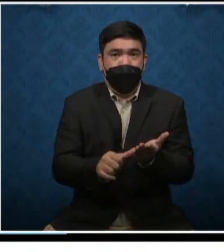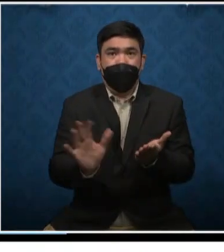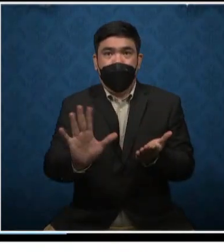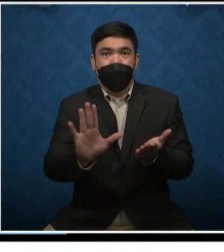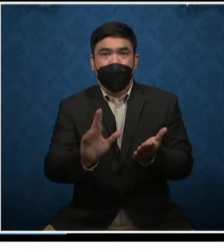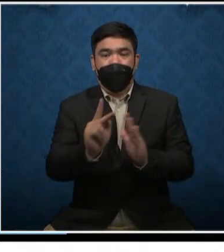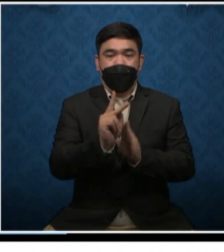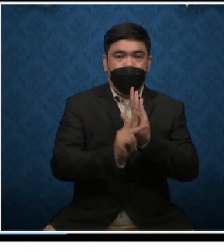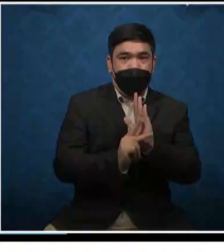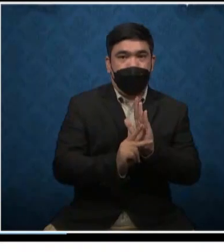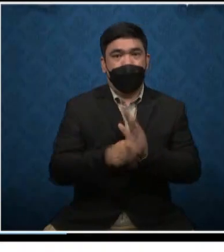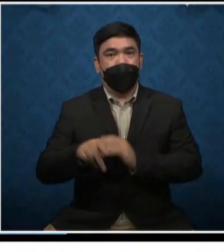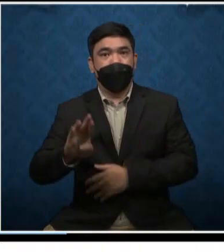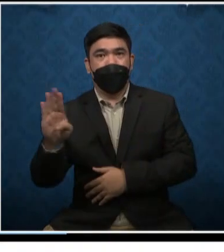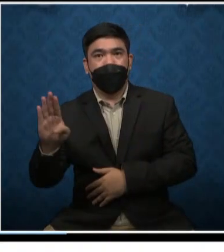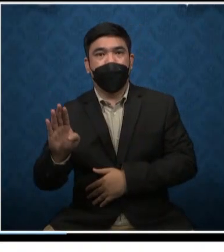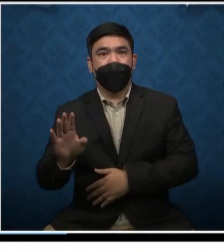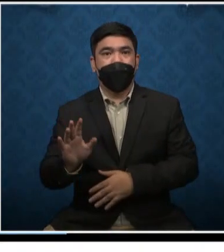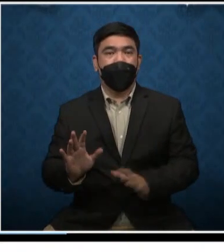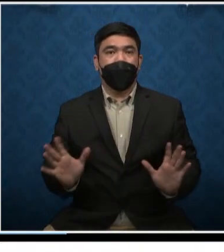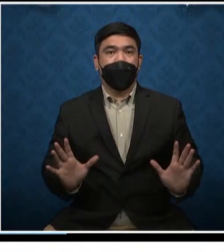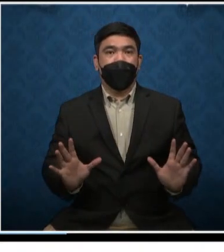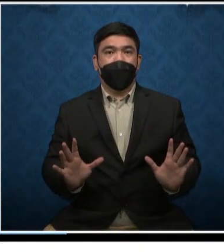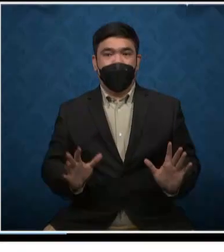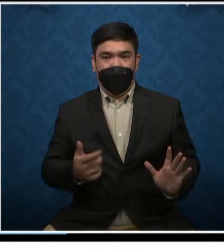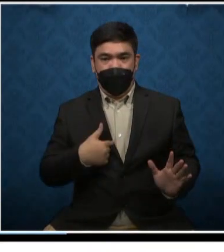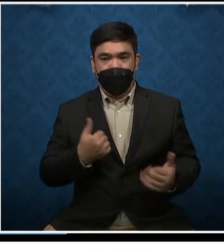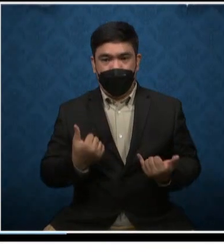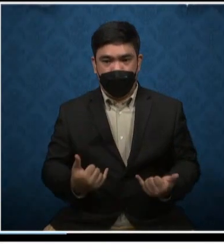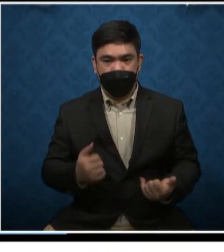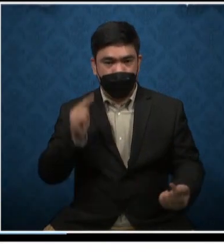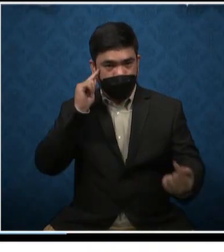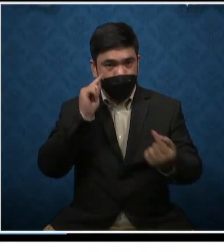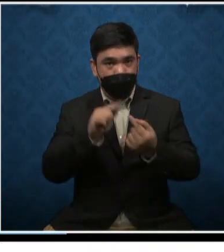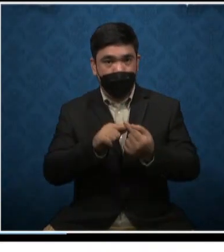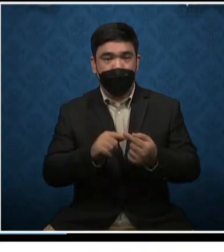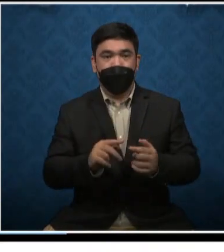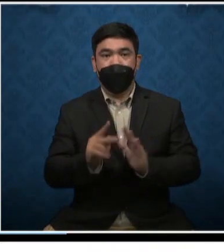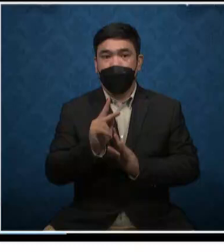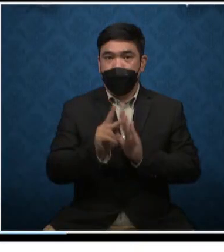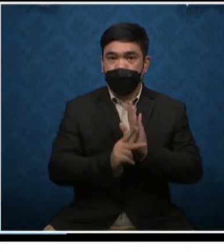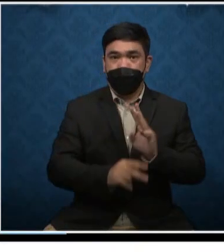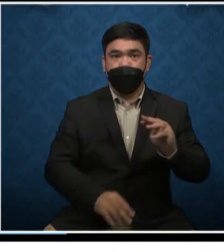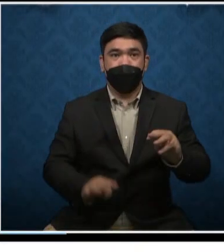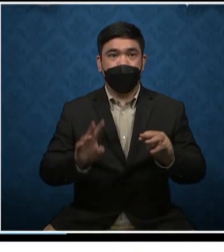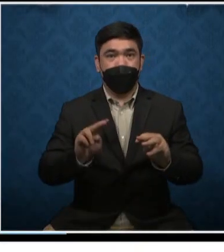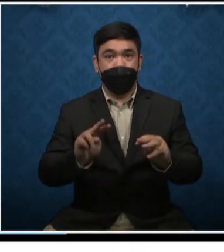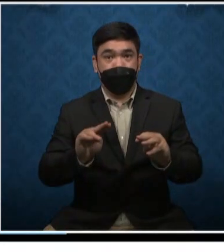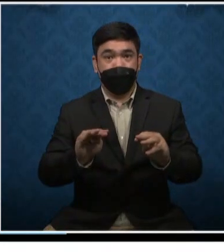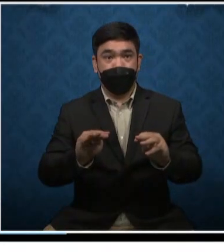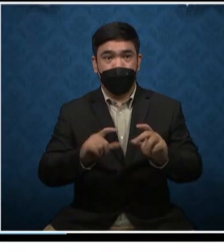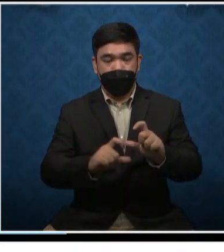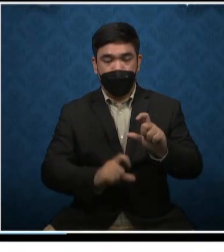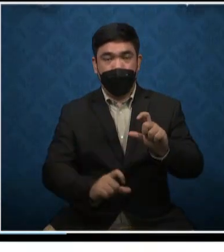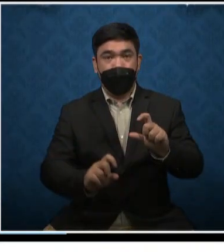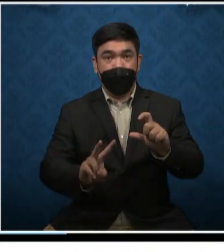กฎหมายระดับพระราชบัญญัติโดยอาศัยหลักกฎหมายของมาตรา40วรรค2